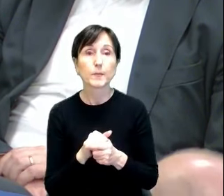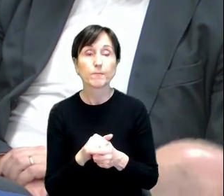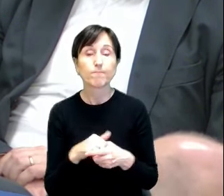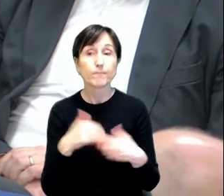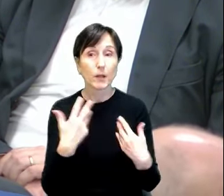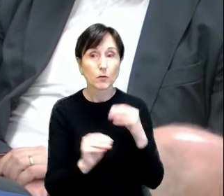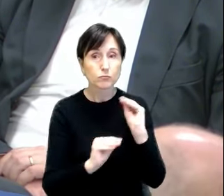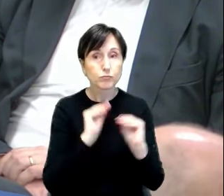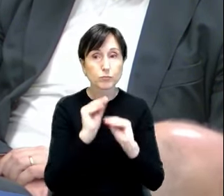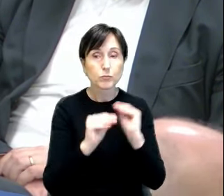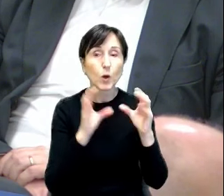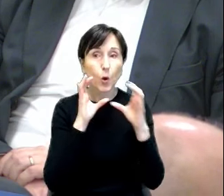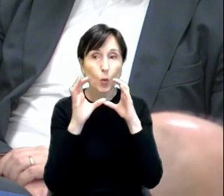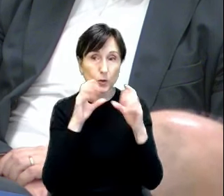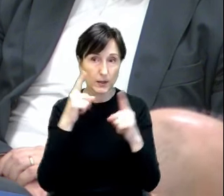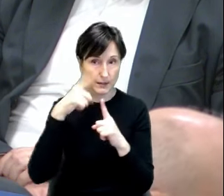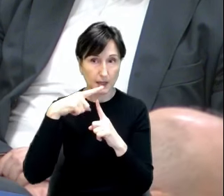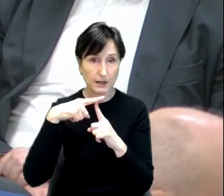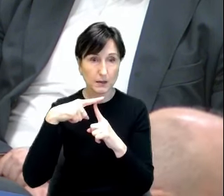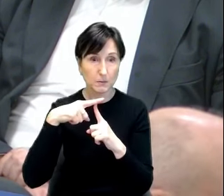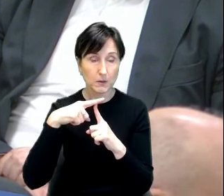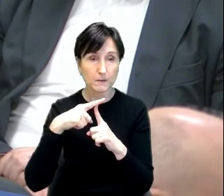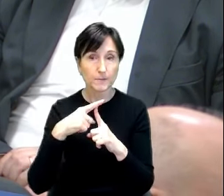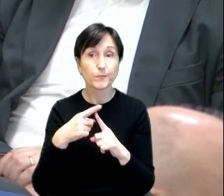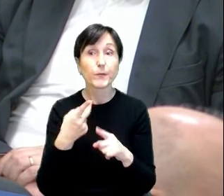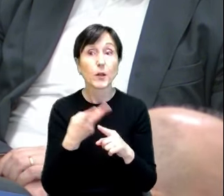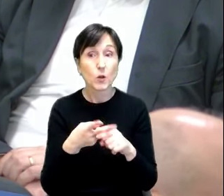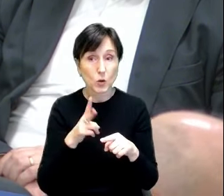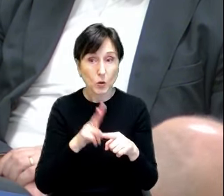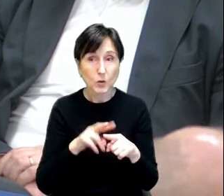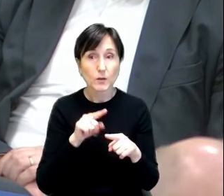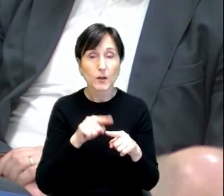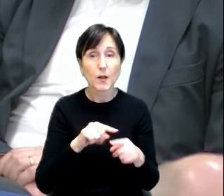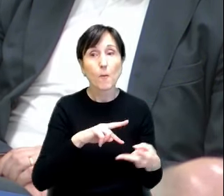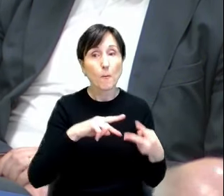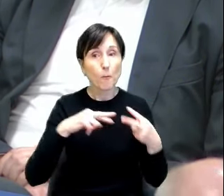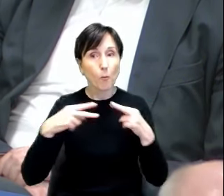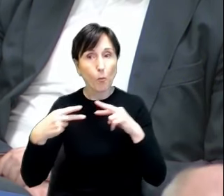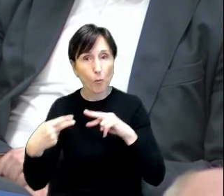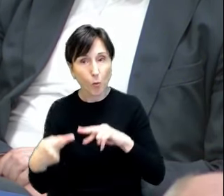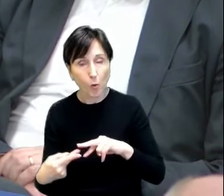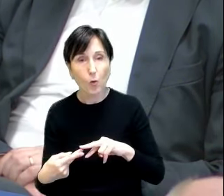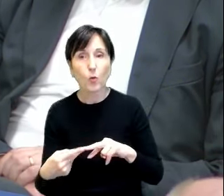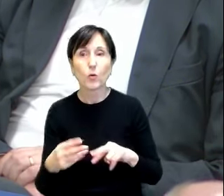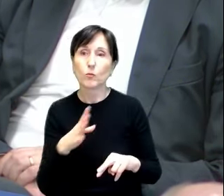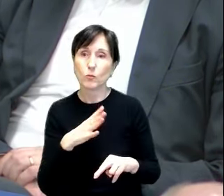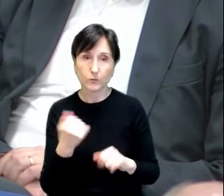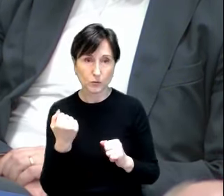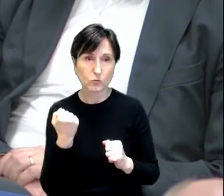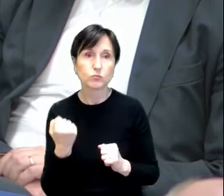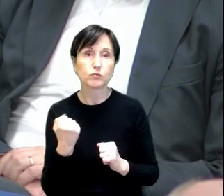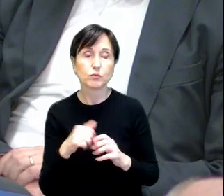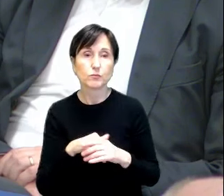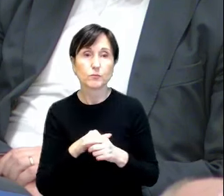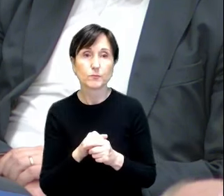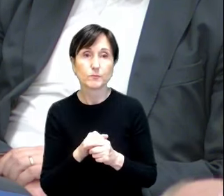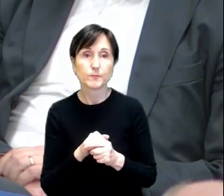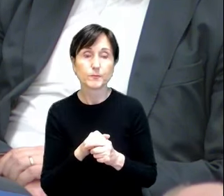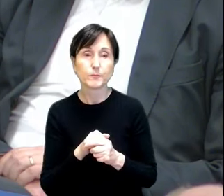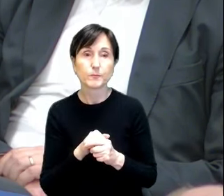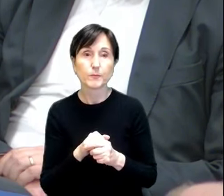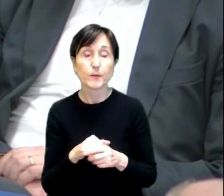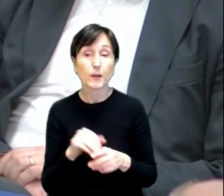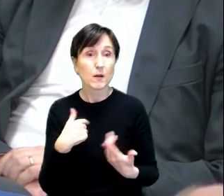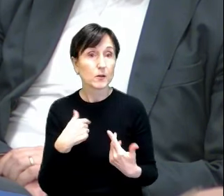komunikacijos tarnyba todėl tas pokytis stagnacija toje įstaigoje tikrai buvo ir kaip jūs mano ne nežiūrėjau tikrai ryte